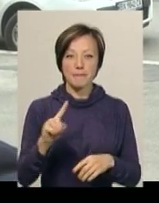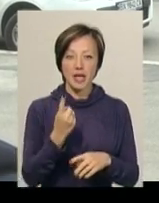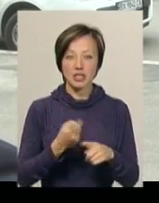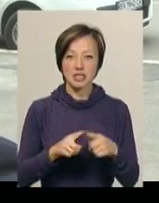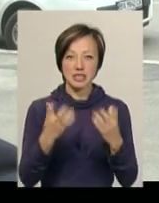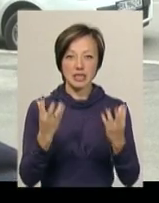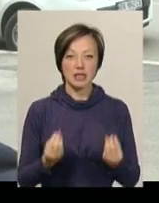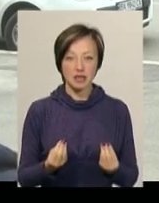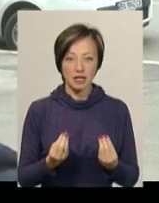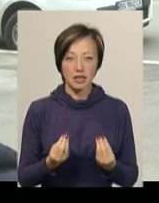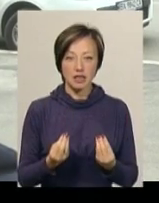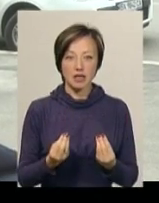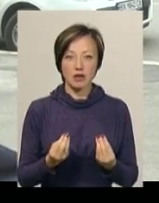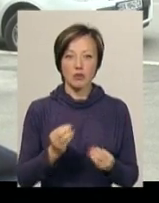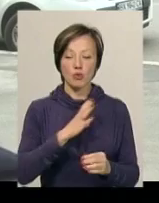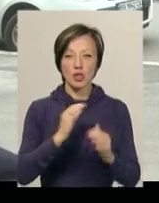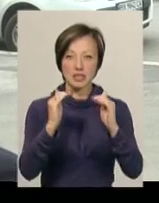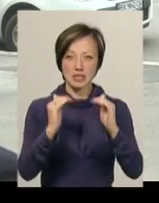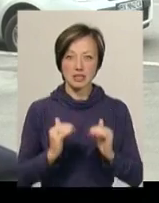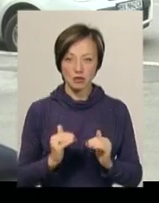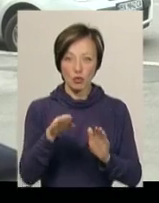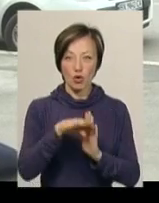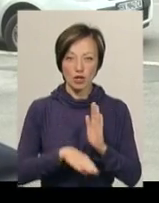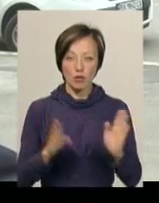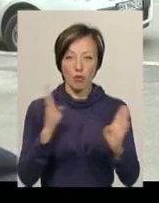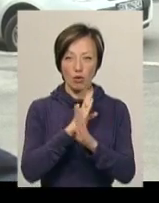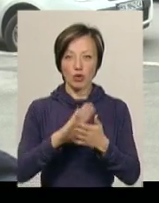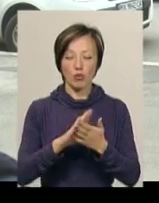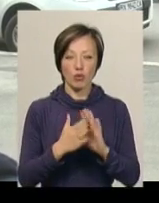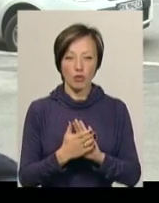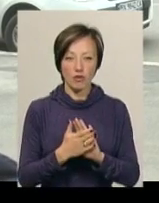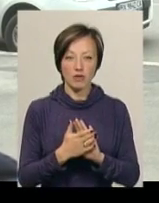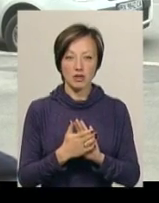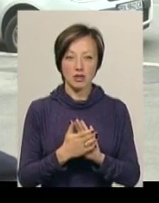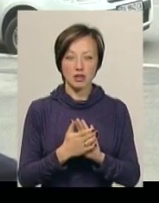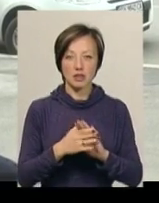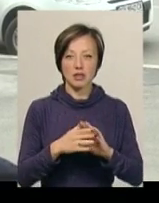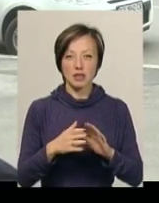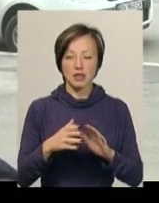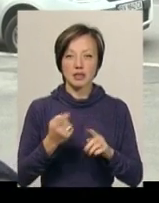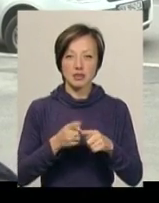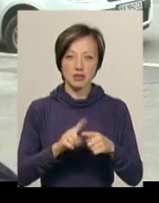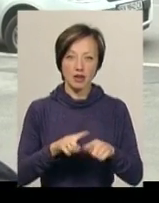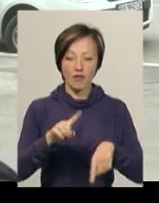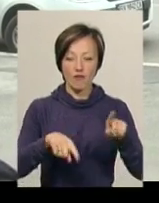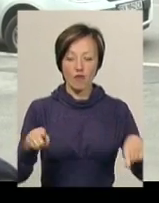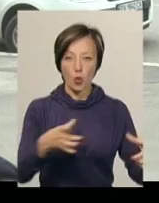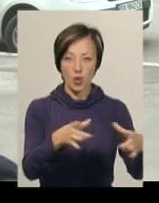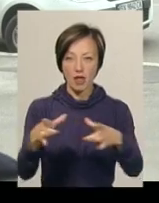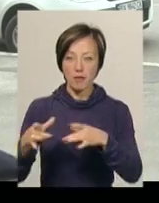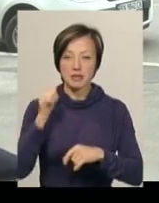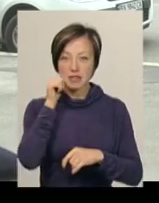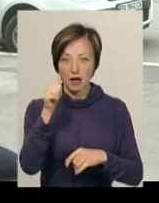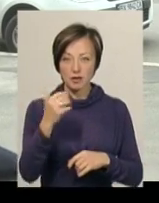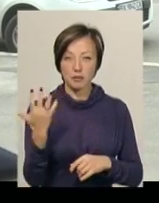дні ми відмічали значне погіршення погодних умов з черговим циклоном і його фронтами.